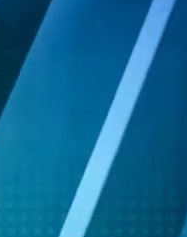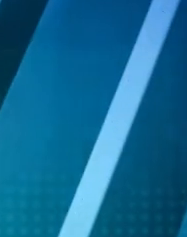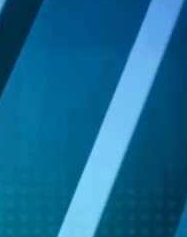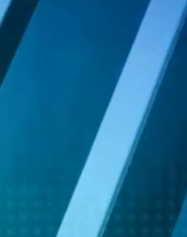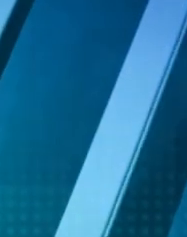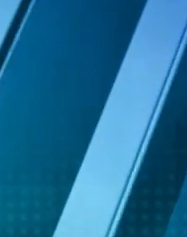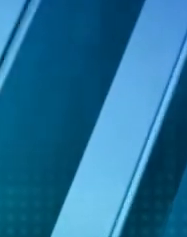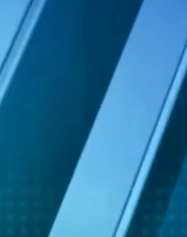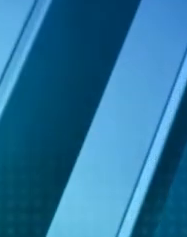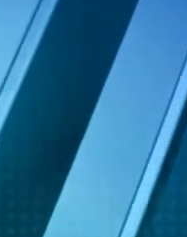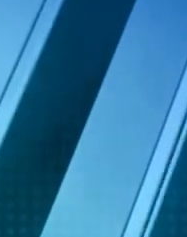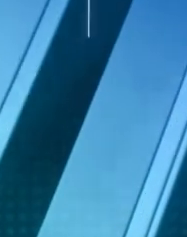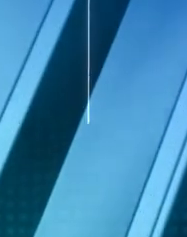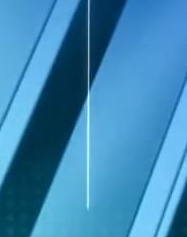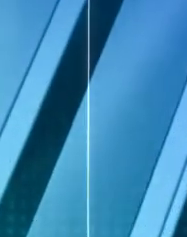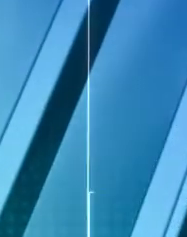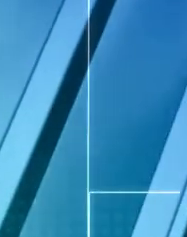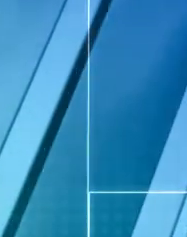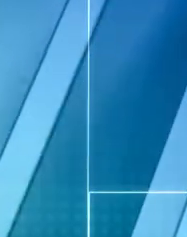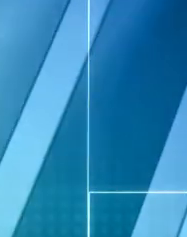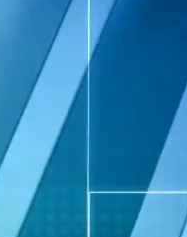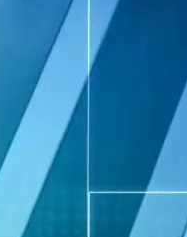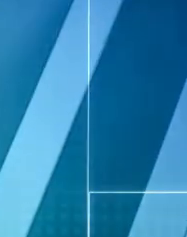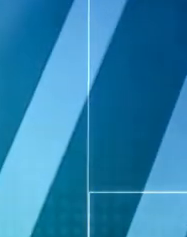МУЗЫКАЛЬНАЯ ЗАСТАВКА